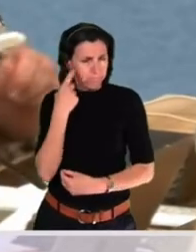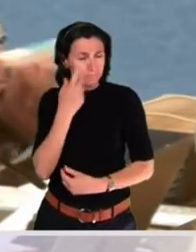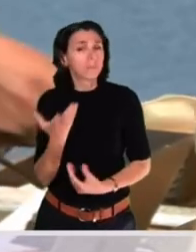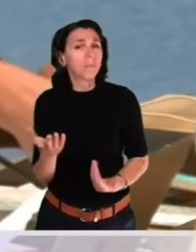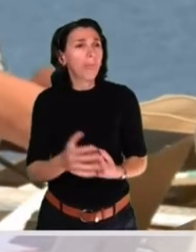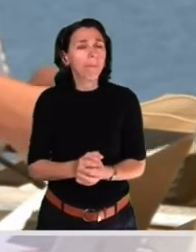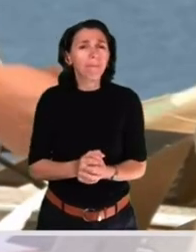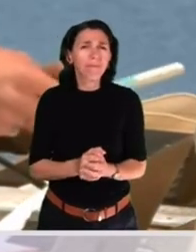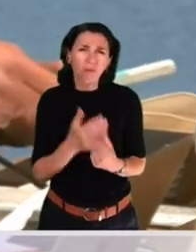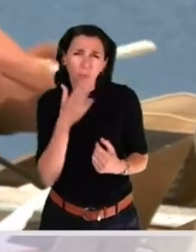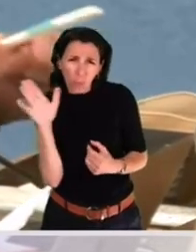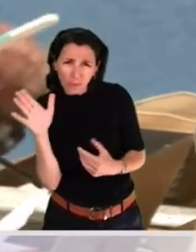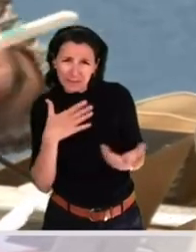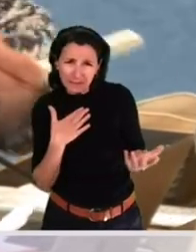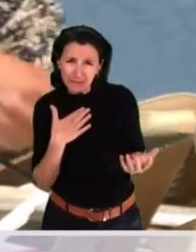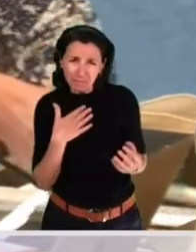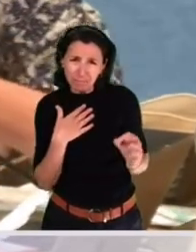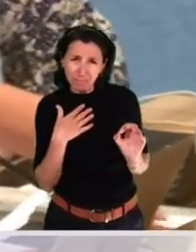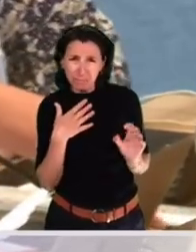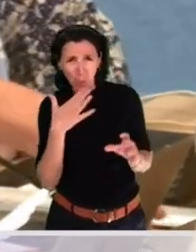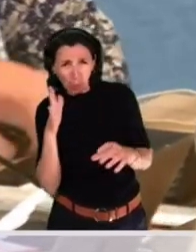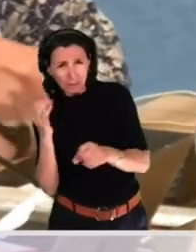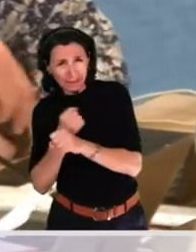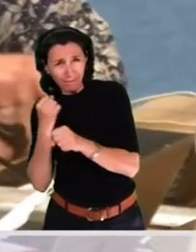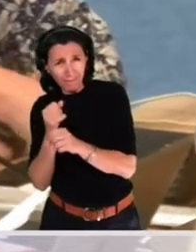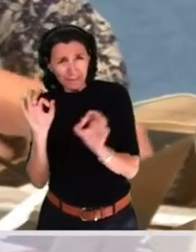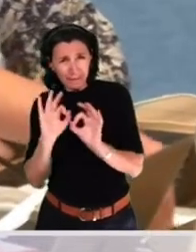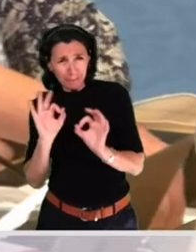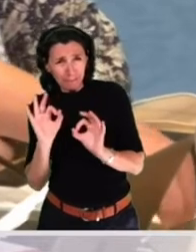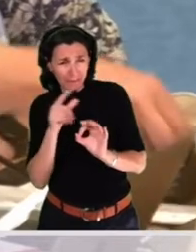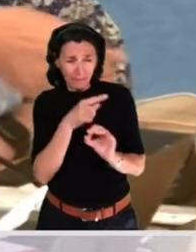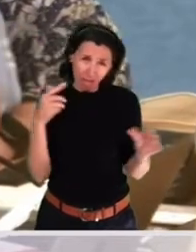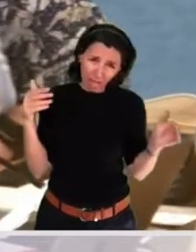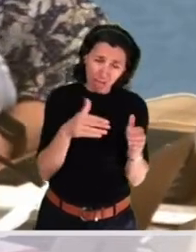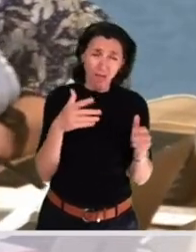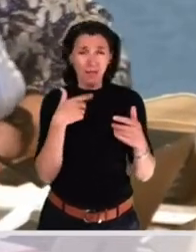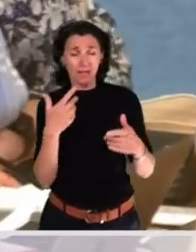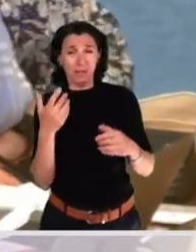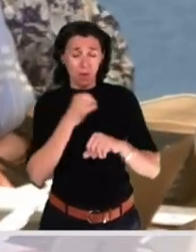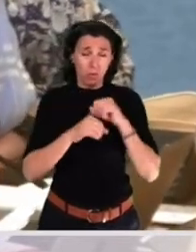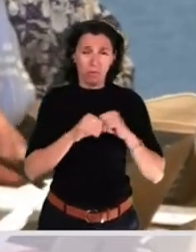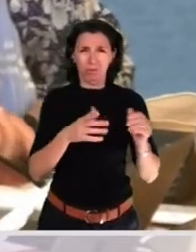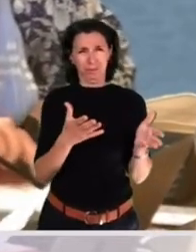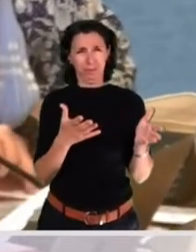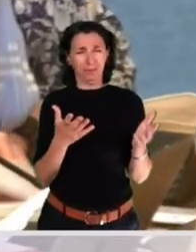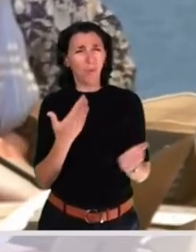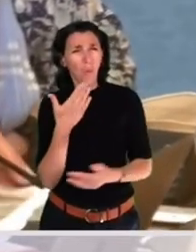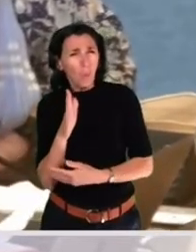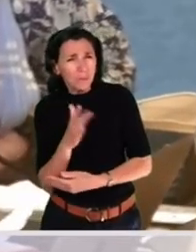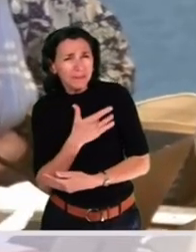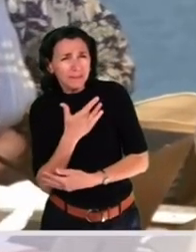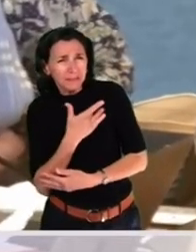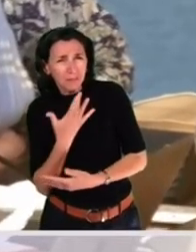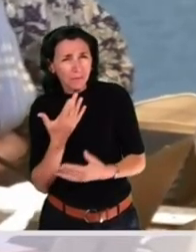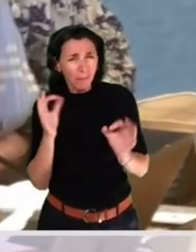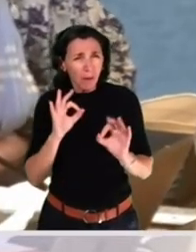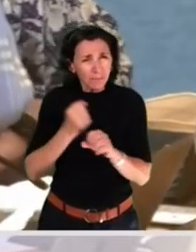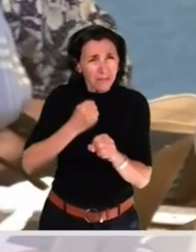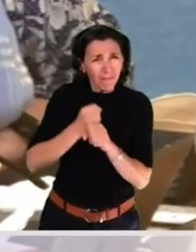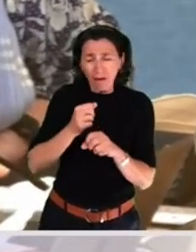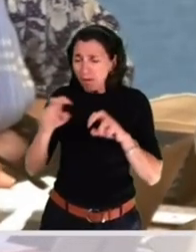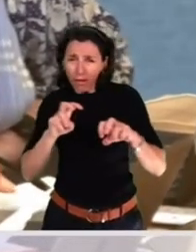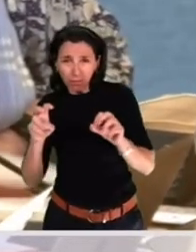pas plus utile, plus intéressant, après le tour de géopolitique internationale que vous nous avez, dont vous nous avez